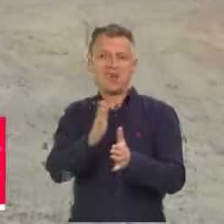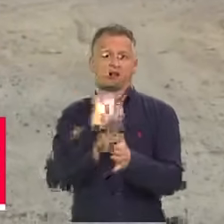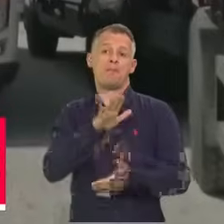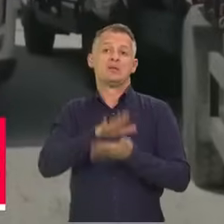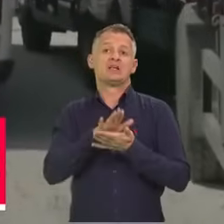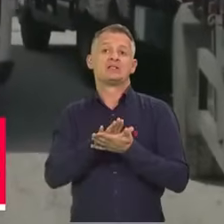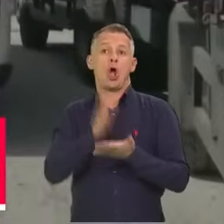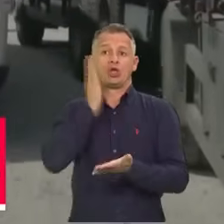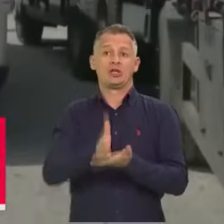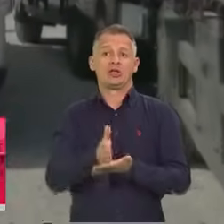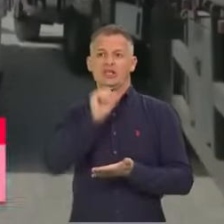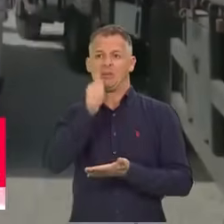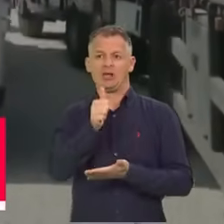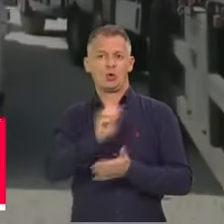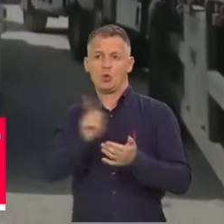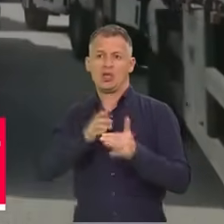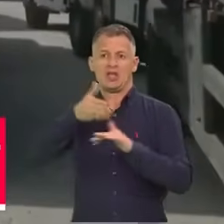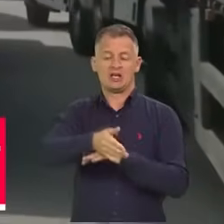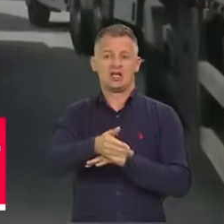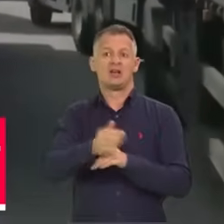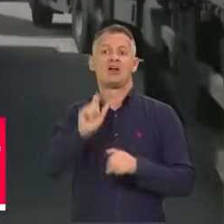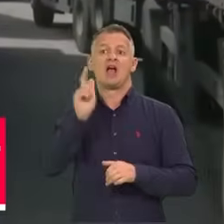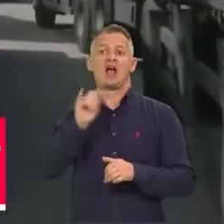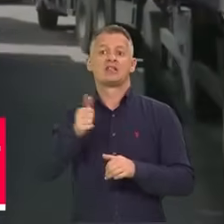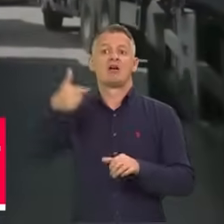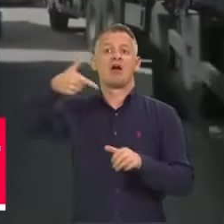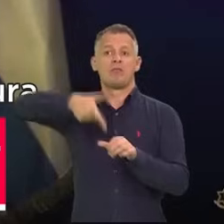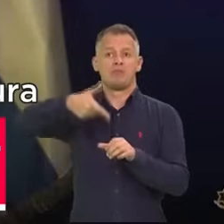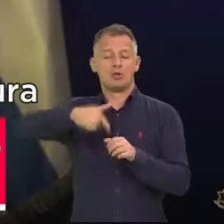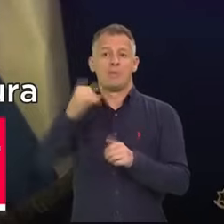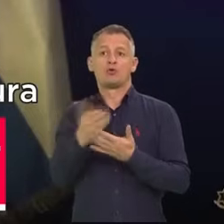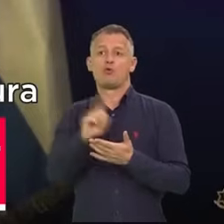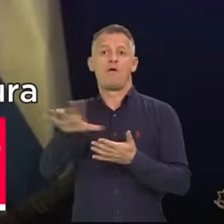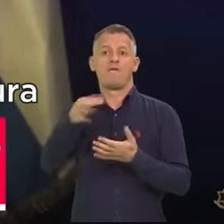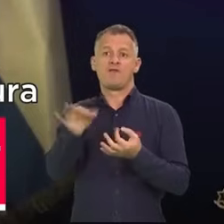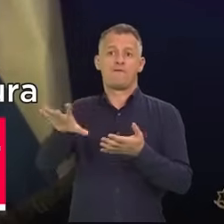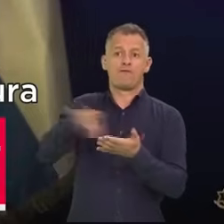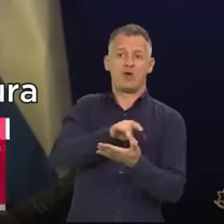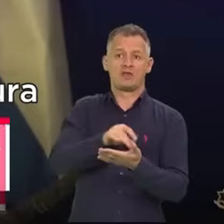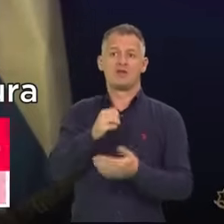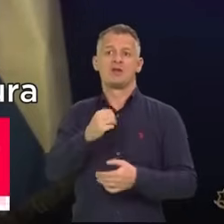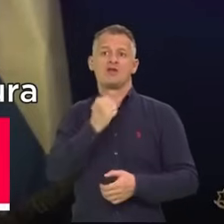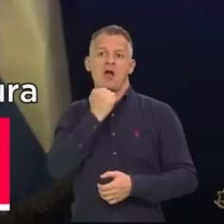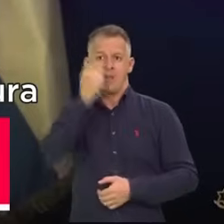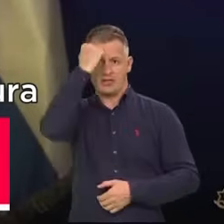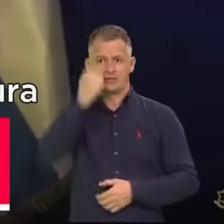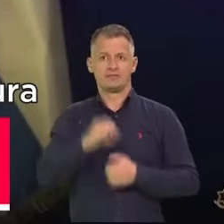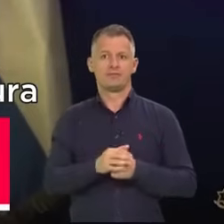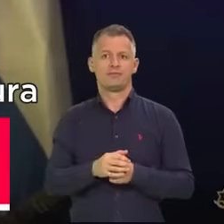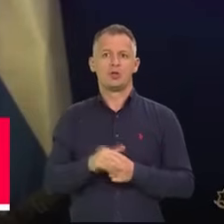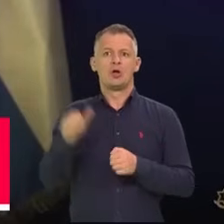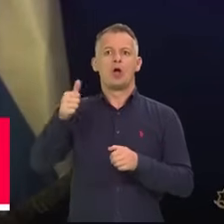că nicio picătură de combustibil nu va intra în Gaza, pentru a nu fi furat și folosit de Hamas. Delek loi kanes le retsuat